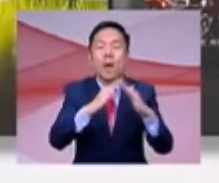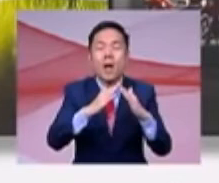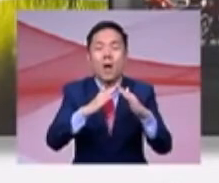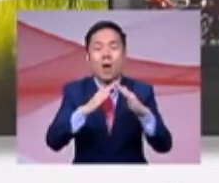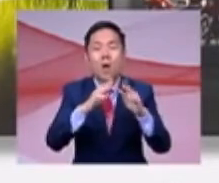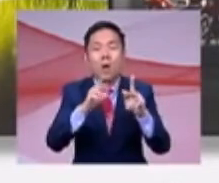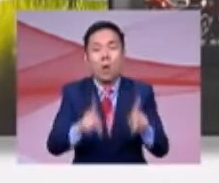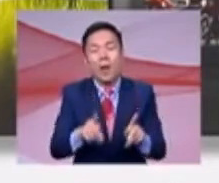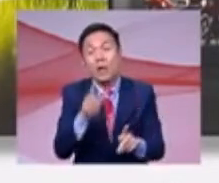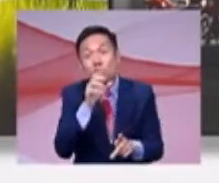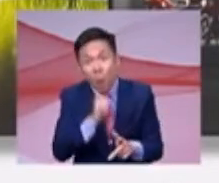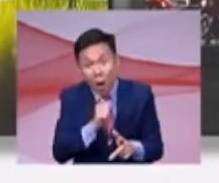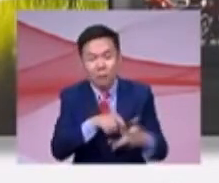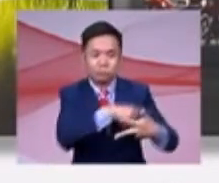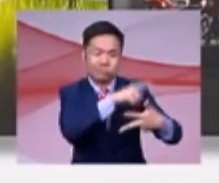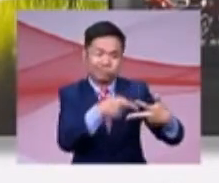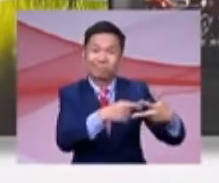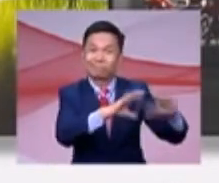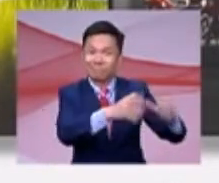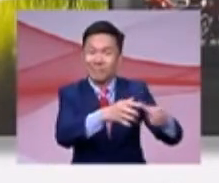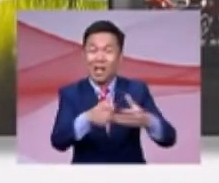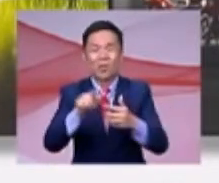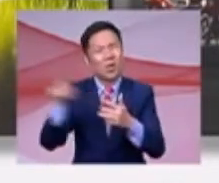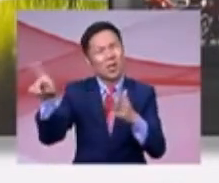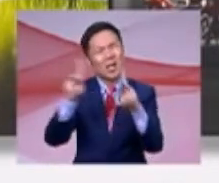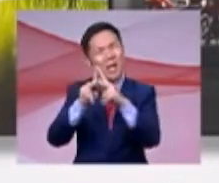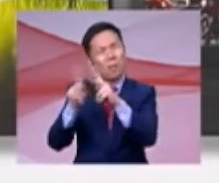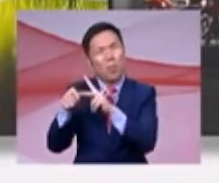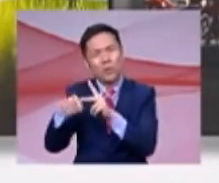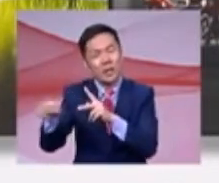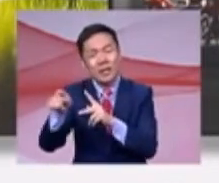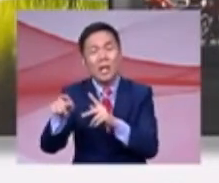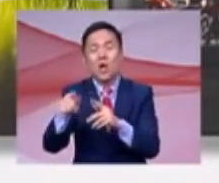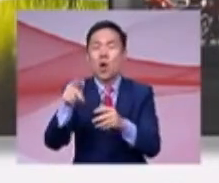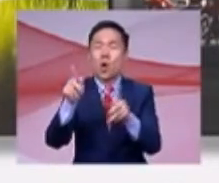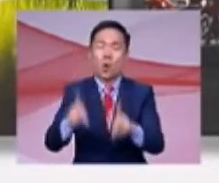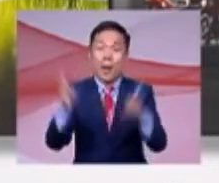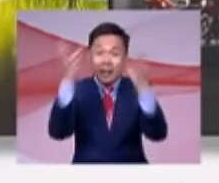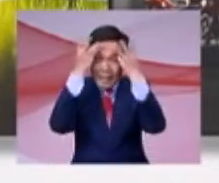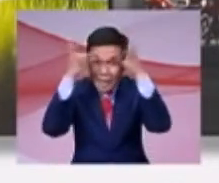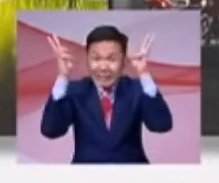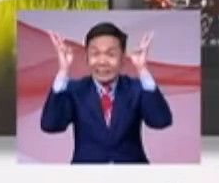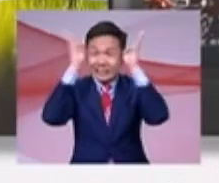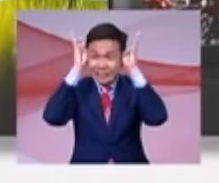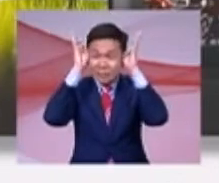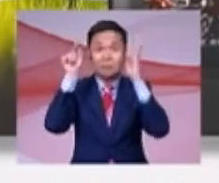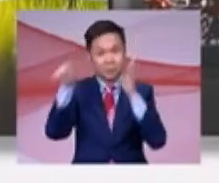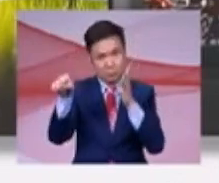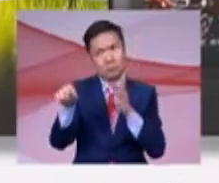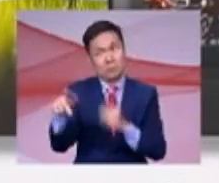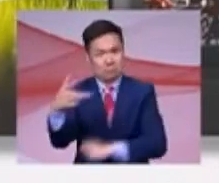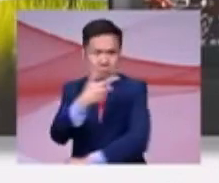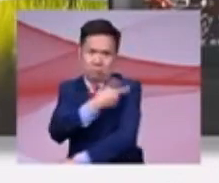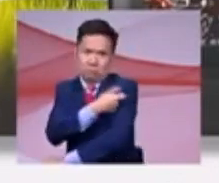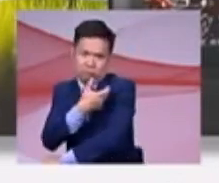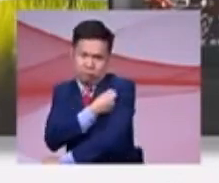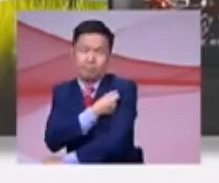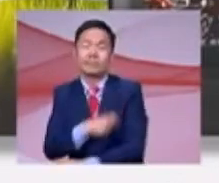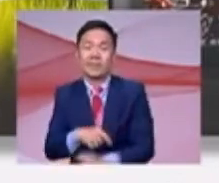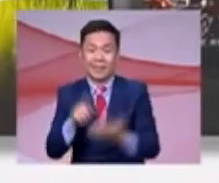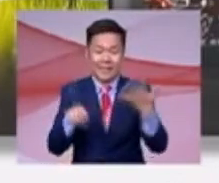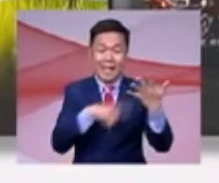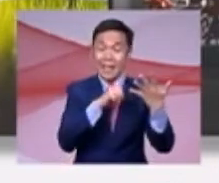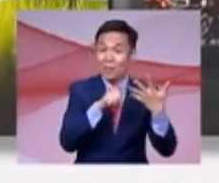contohnya dan mereka yang duduk di pendalaman, orang asli, orang Iban dan sebagainya. Yang kelima, strategi